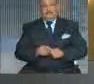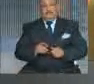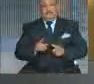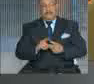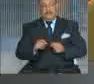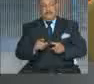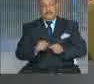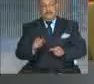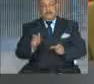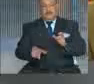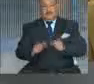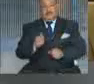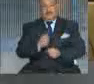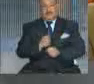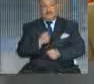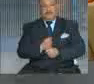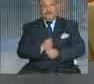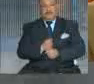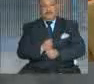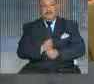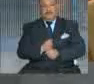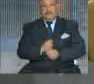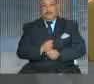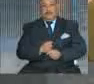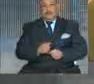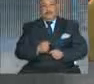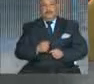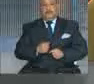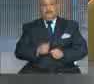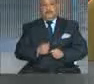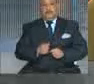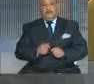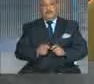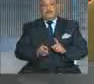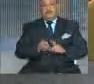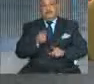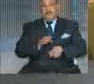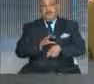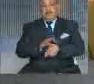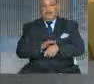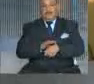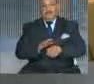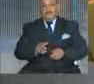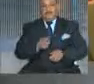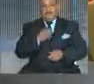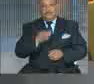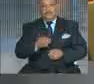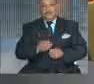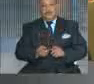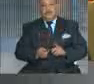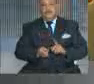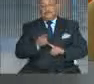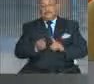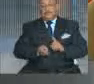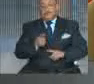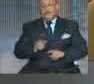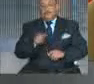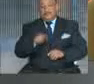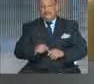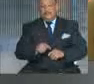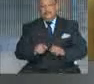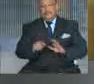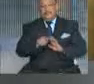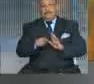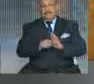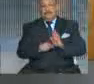الصحة، كيفاش باش ننطلقوا من تقييم احتياجات المواطنين الصحية ولا الاجتماعية اللي عندها علاقة